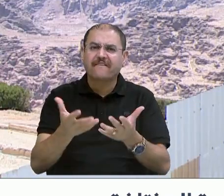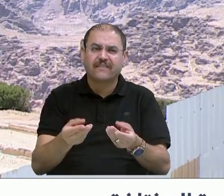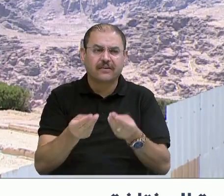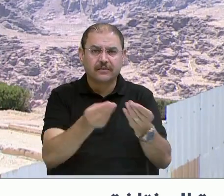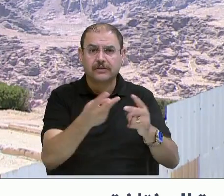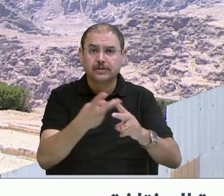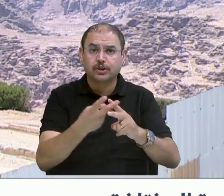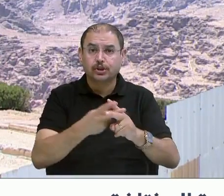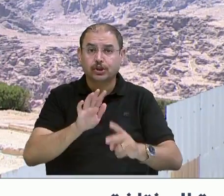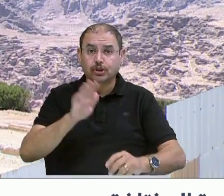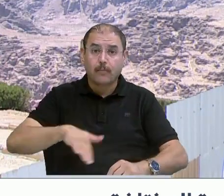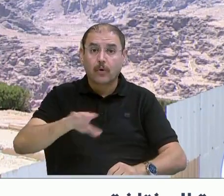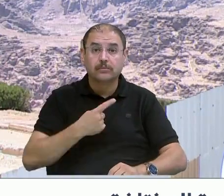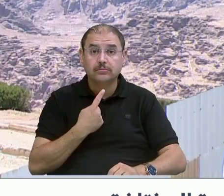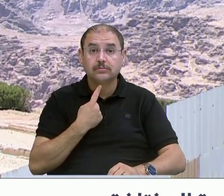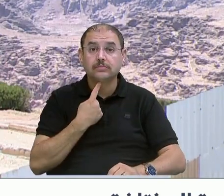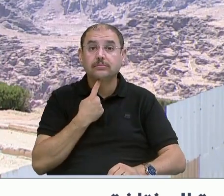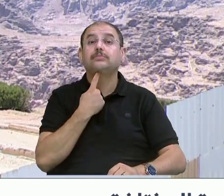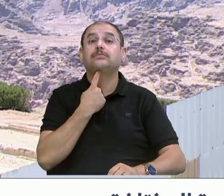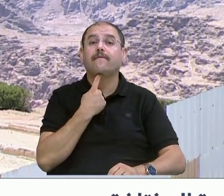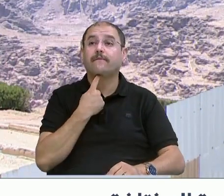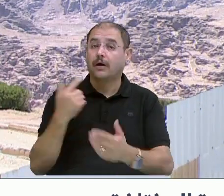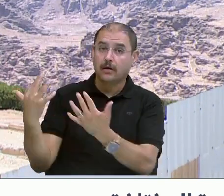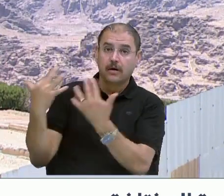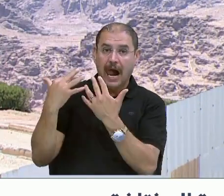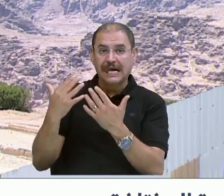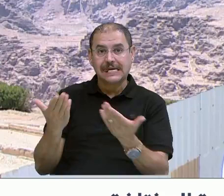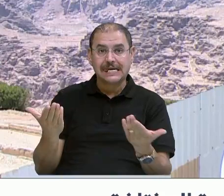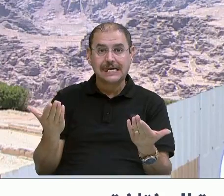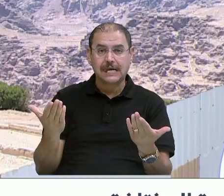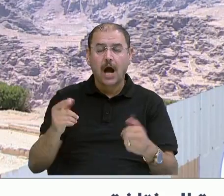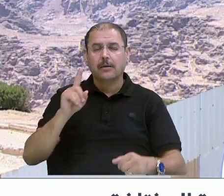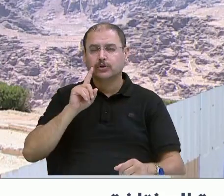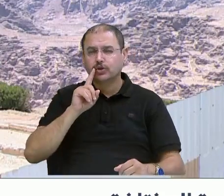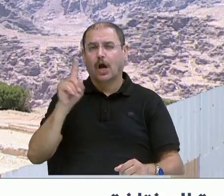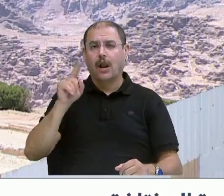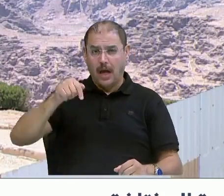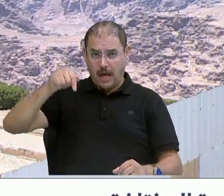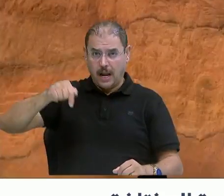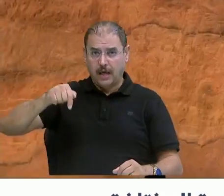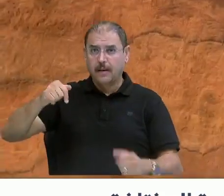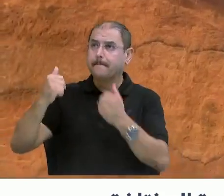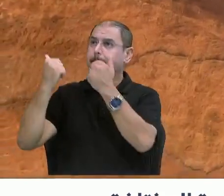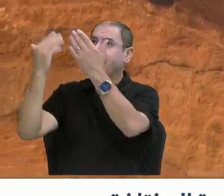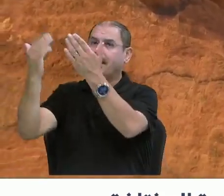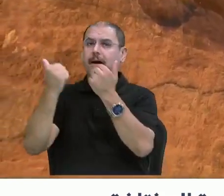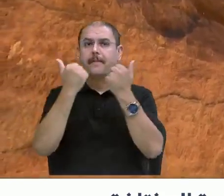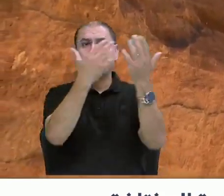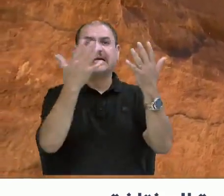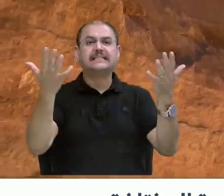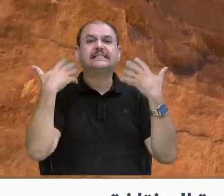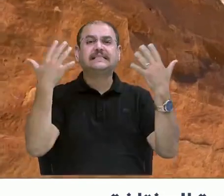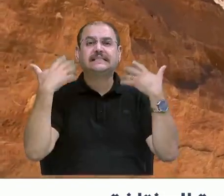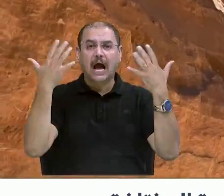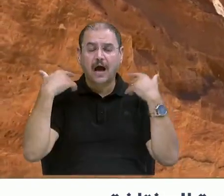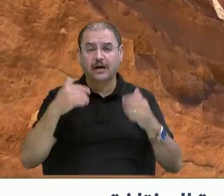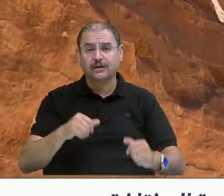الاهم استهداف اسواق قديمه لاعاده التنشيط واستهداف اسواق جديده ايضا وتستعد الجهات ذات